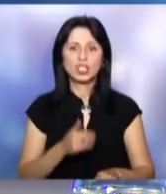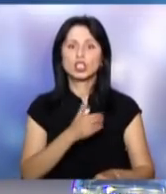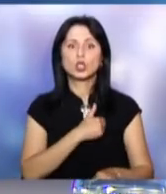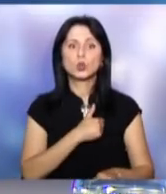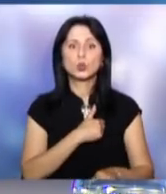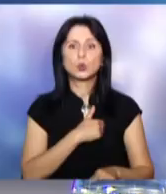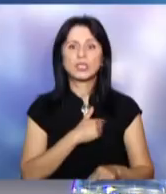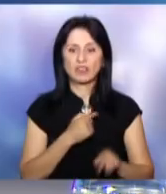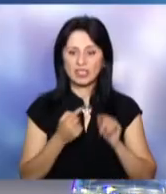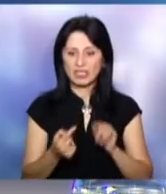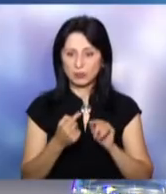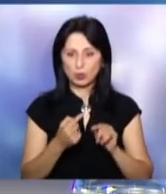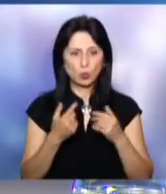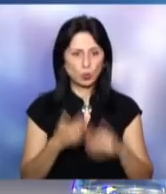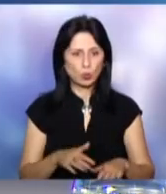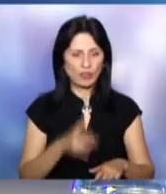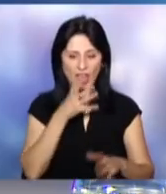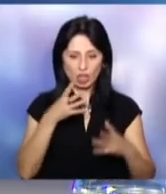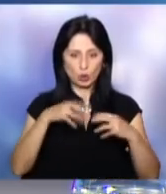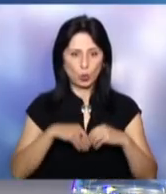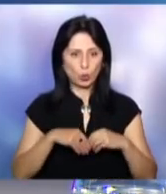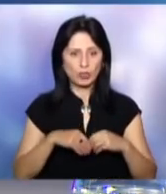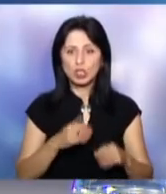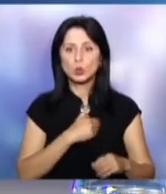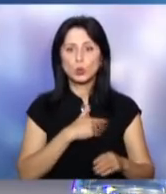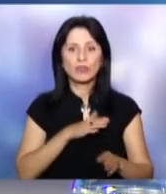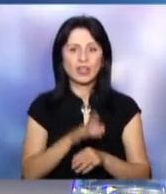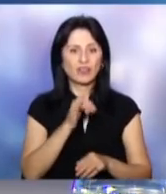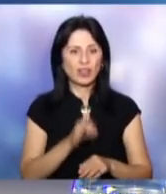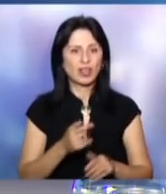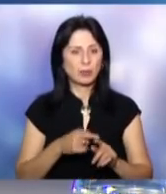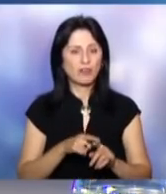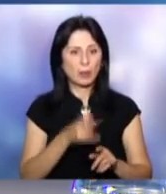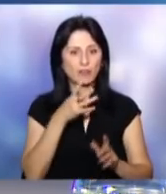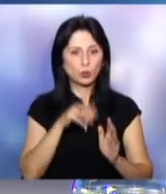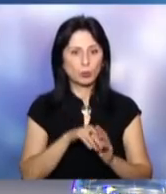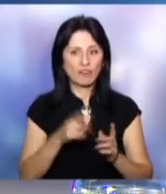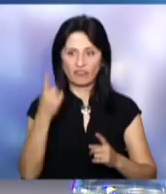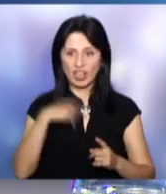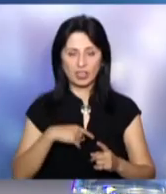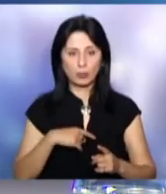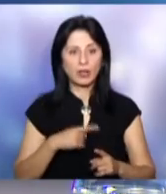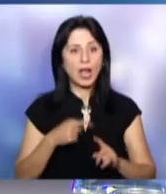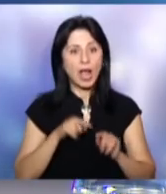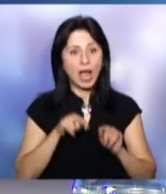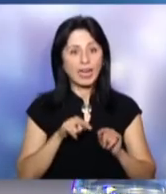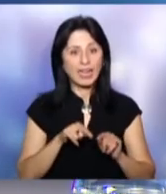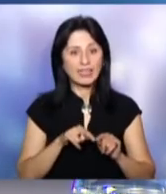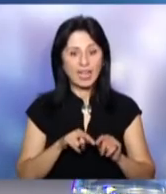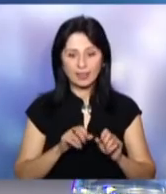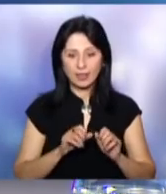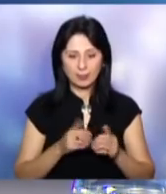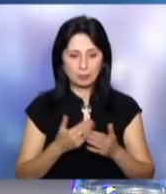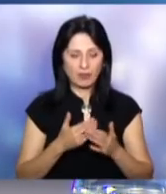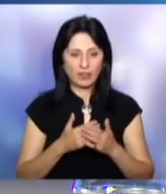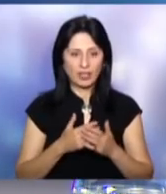სურვილების საწინააღმდეგოც არის, ანუ ერთდროულად არის სურვილების საწინააღმდეგო და ამავე დროს ვალდებულება. და აი აქედან გაქცევის